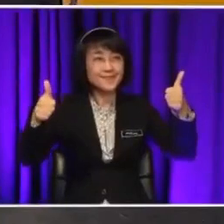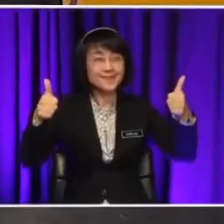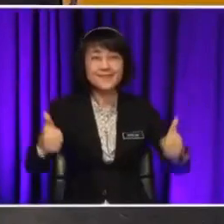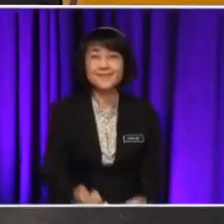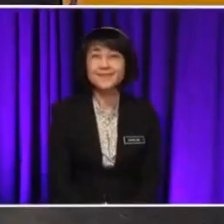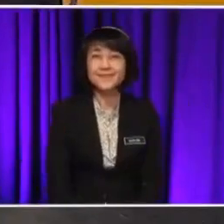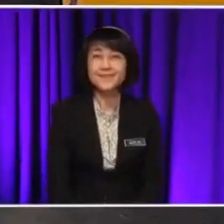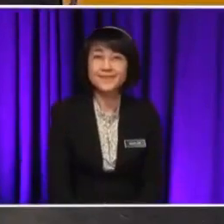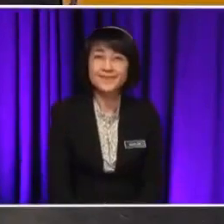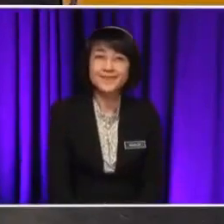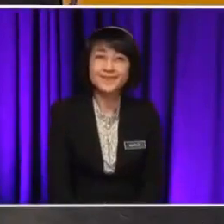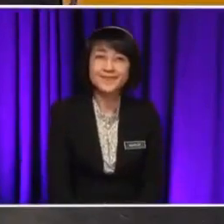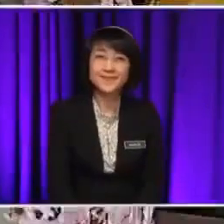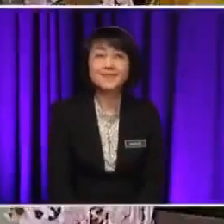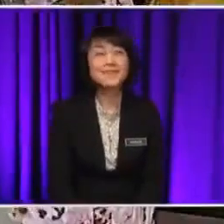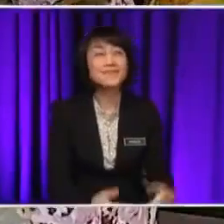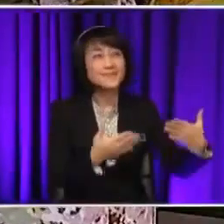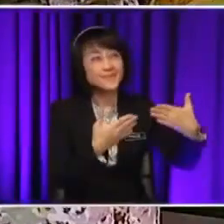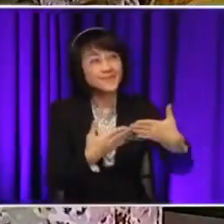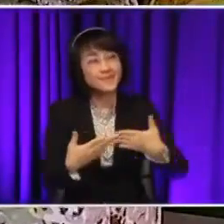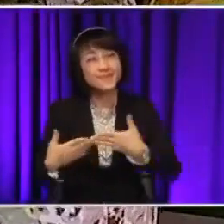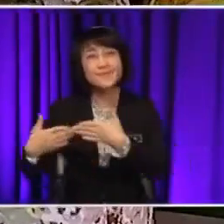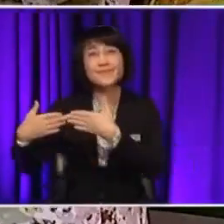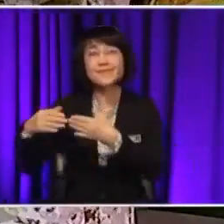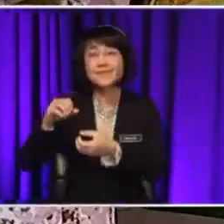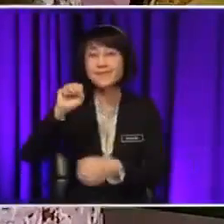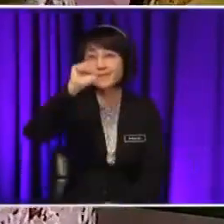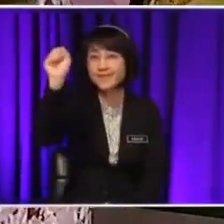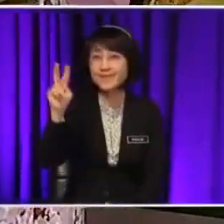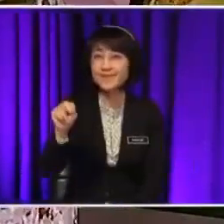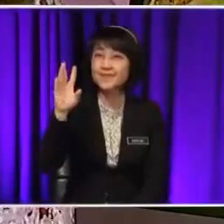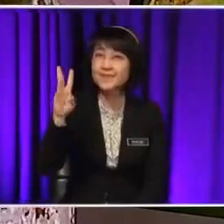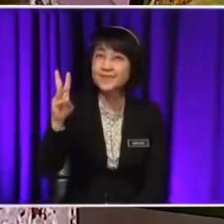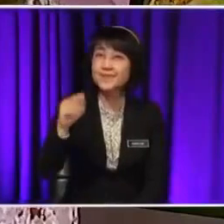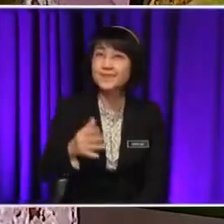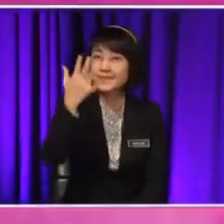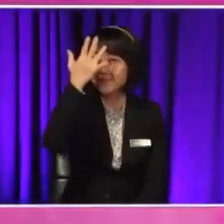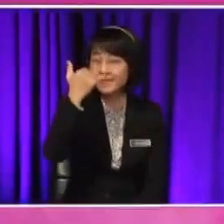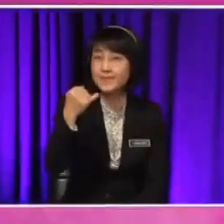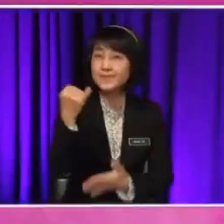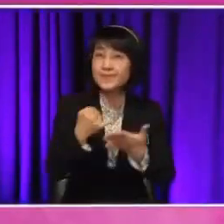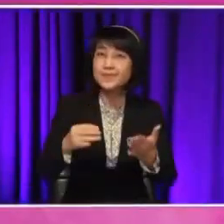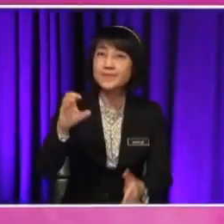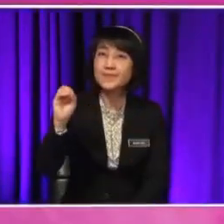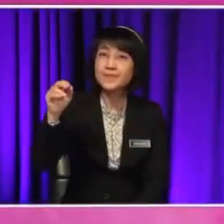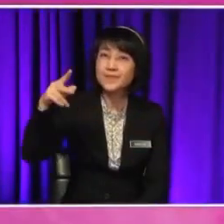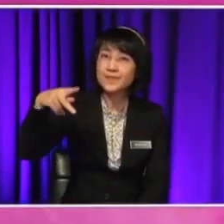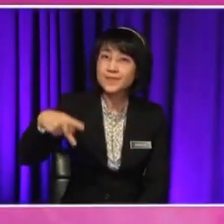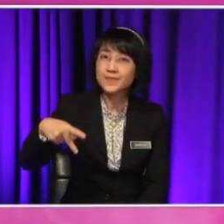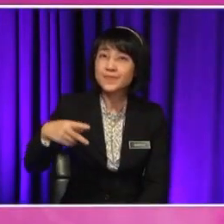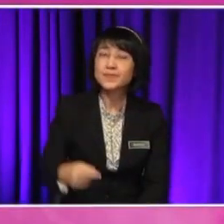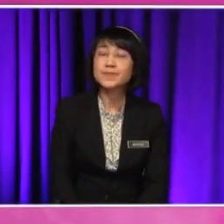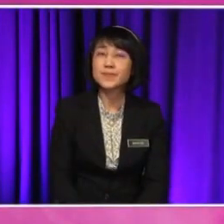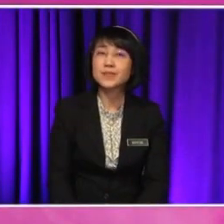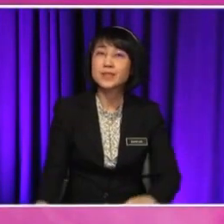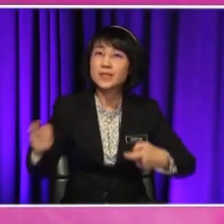okay, tepuk, baik. Tepuk. Okey, kita teruskan lagi ulang kaji ke-6. Okey. Mengapakah seni op seperti karya contoh di sebelah dikaitkan